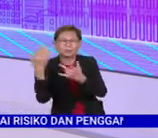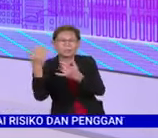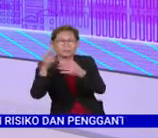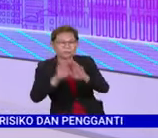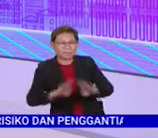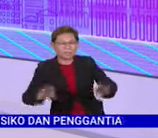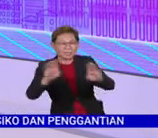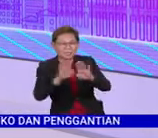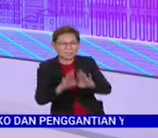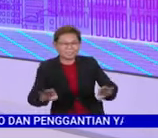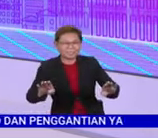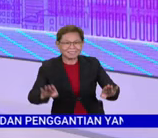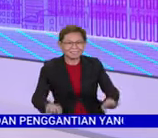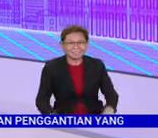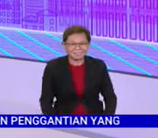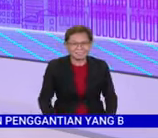berita